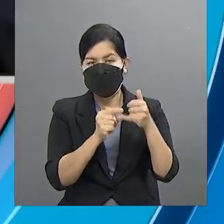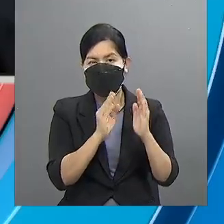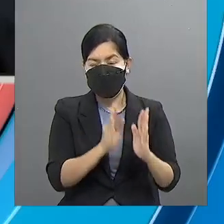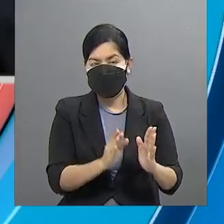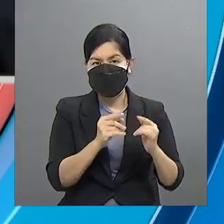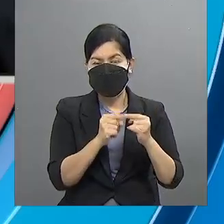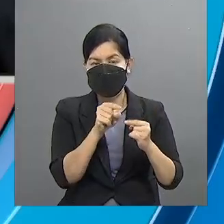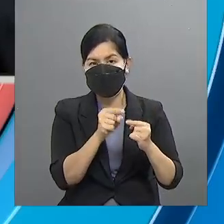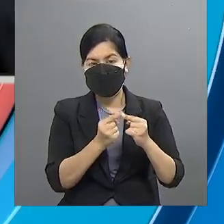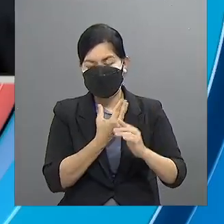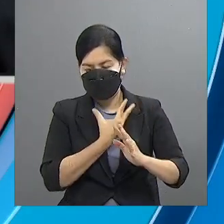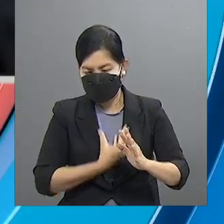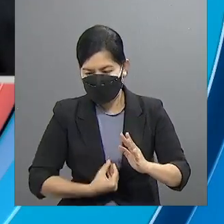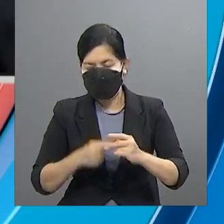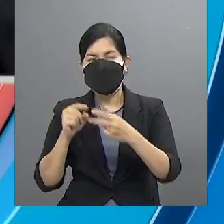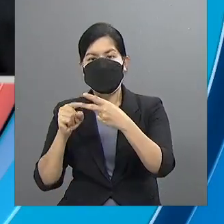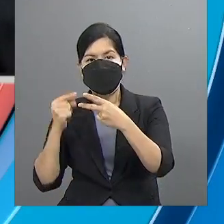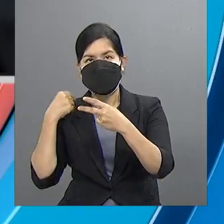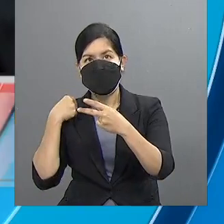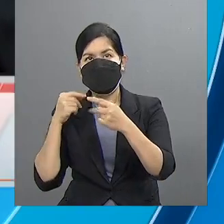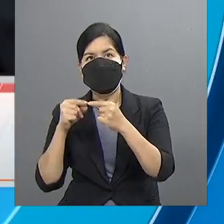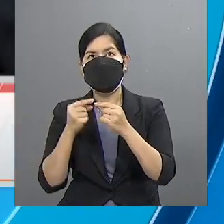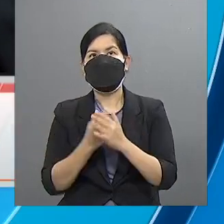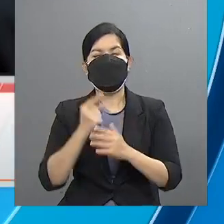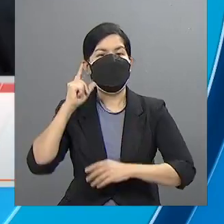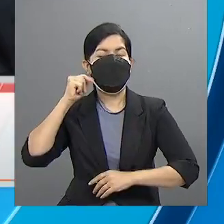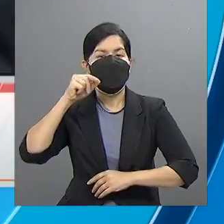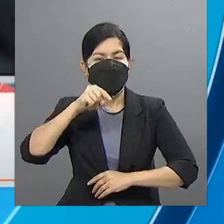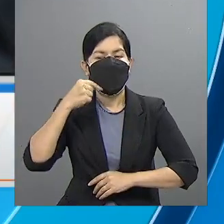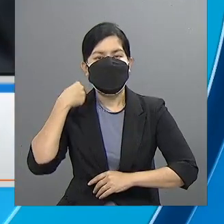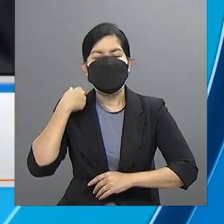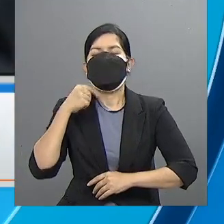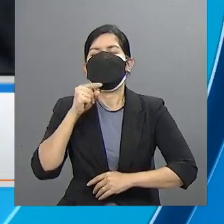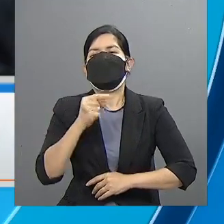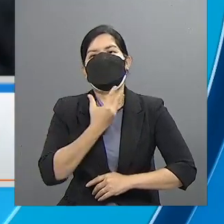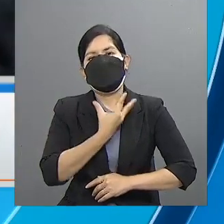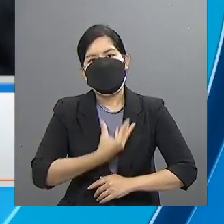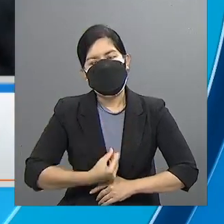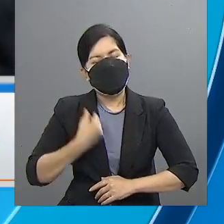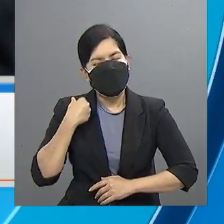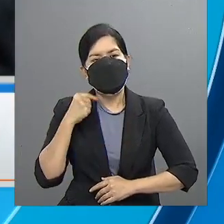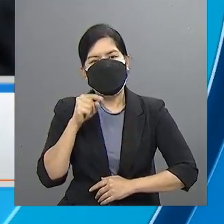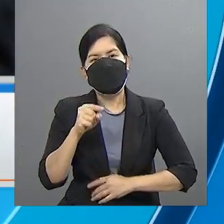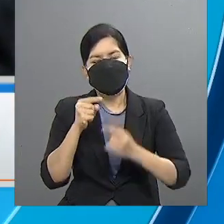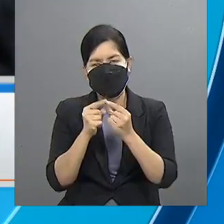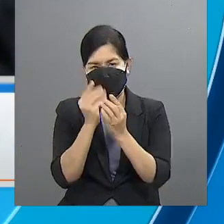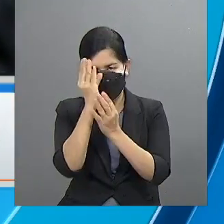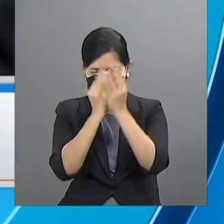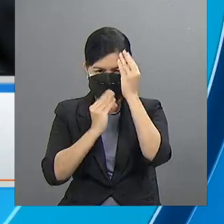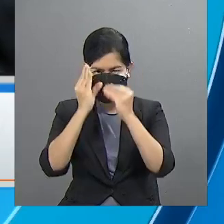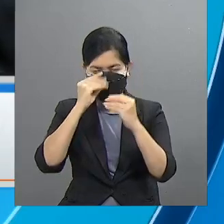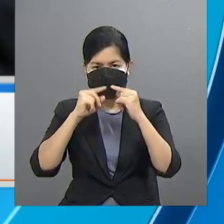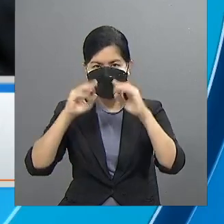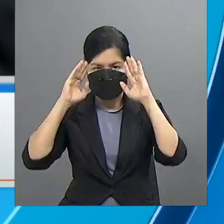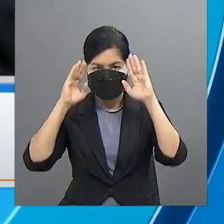คซึมเศร้ามาก่อนส่วนแน่นอนว่าคุณวินเองก็มีเรื่องคนใกล้ตัวอย่างคุณแม่นะคะที่เคยเป็นโรคซึมเศร้ามาก่อนแต่ทีนี้เห็นว่าทั้งส